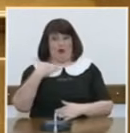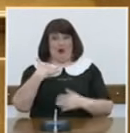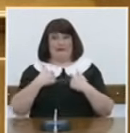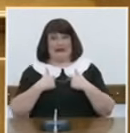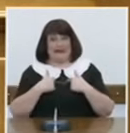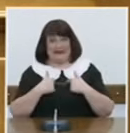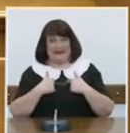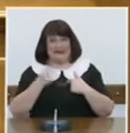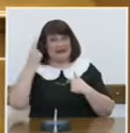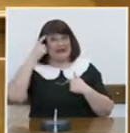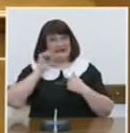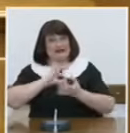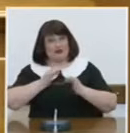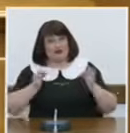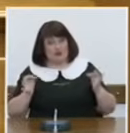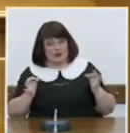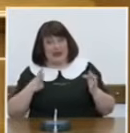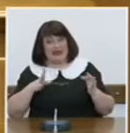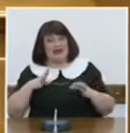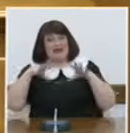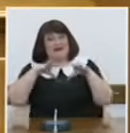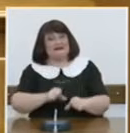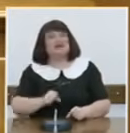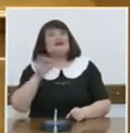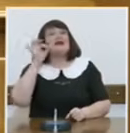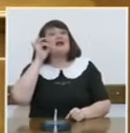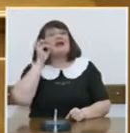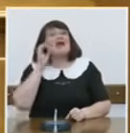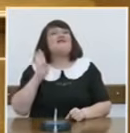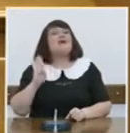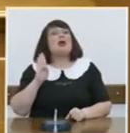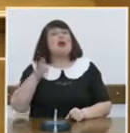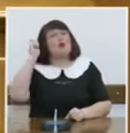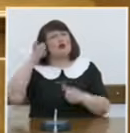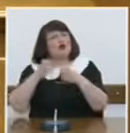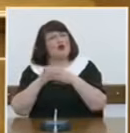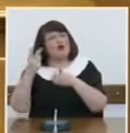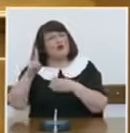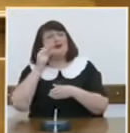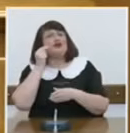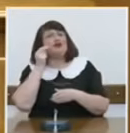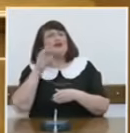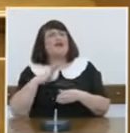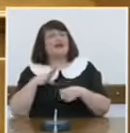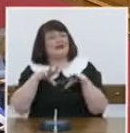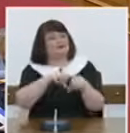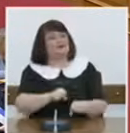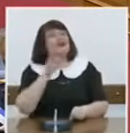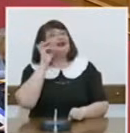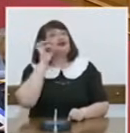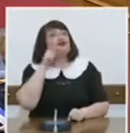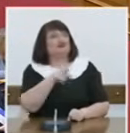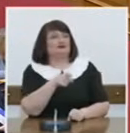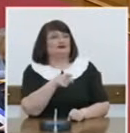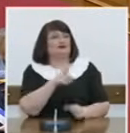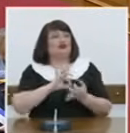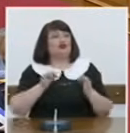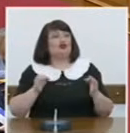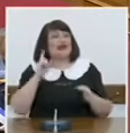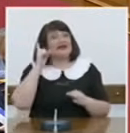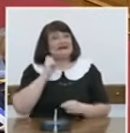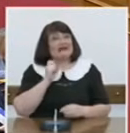διεκδικείς κομμάτια από τη Θεσσαλονίκη, το ΒΜΡΟ διεκδικεί τη Θεσσαλονίκη, κύριε συνάδελφε. Τα ξέρετε καλά γιατί ξέρετε την ιστορία σας. Το ΒΜΡΟ, το Σκοπιανό